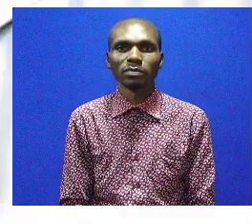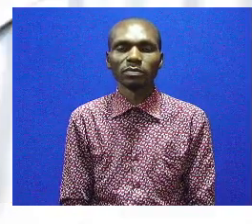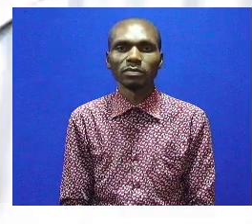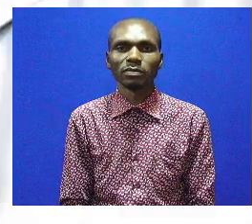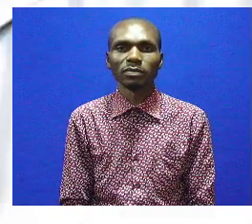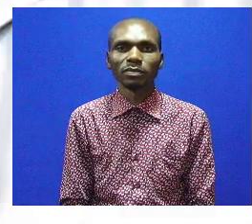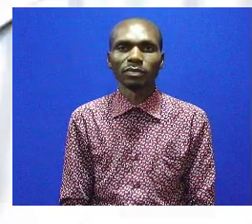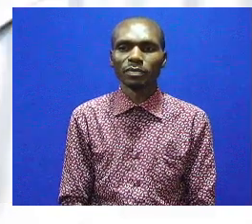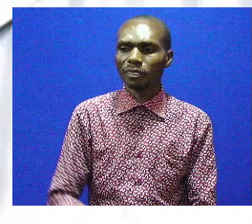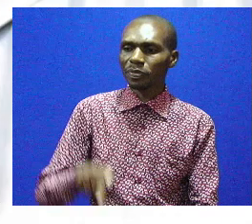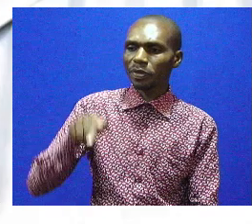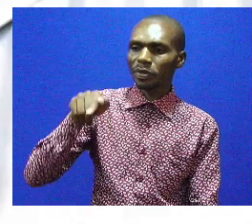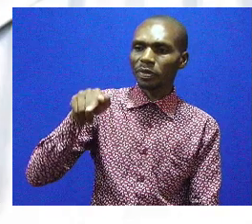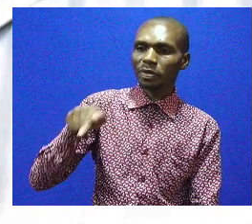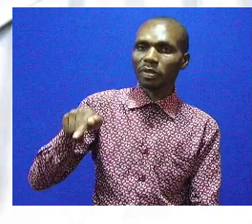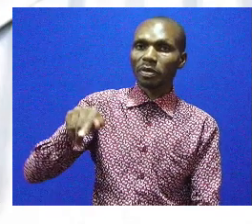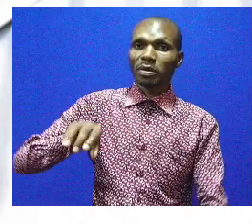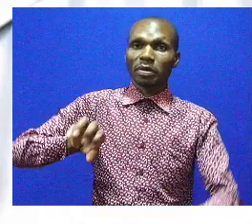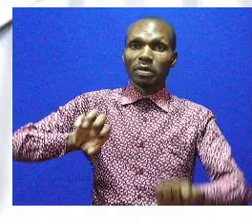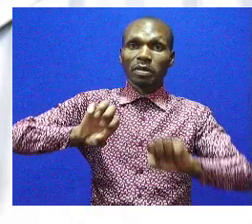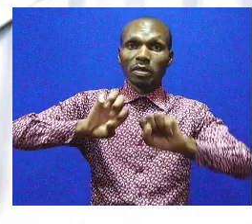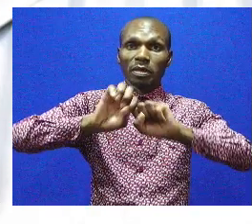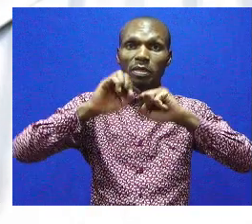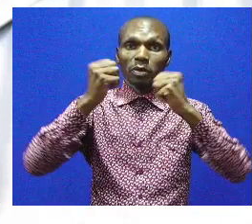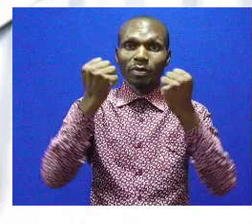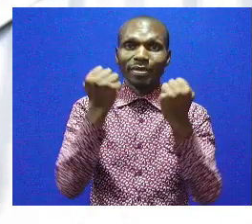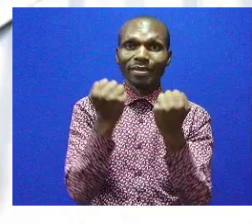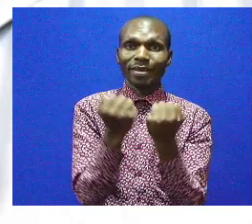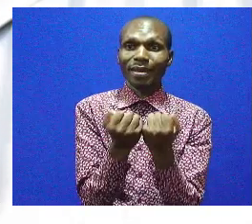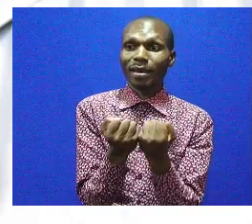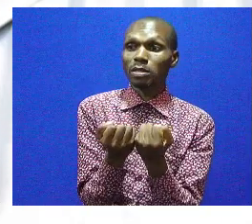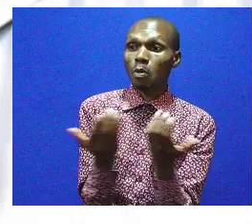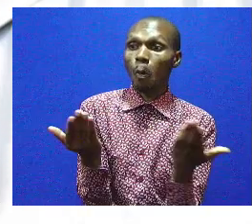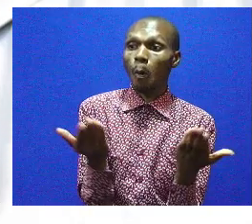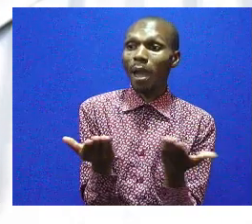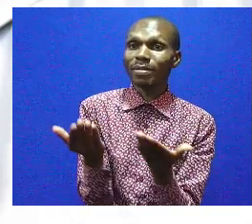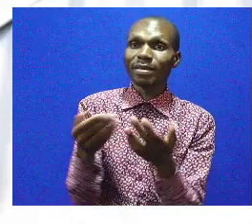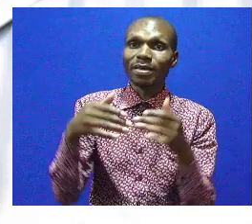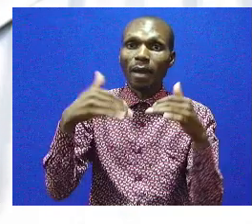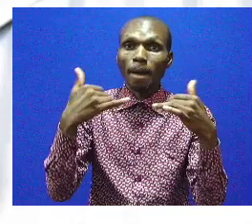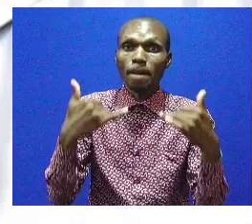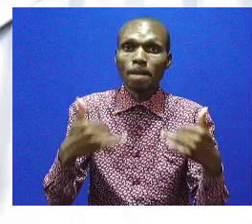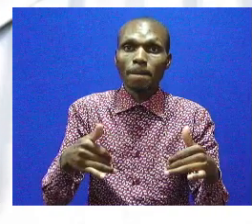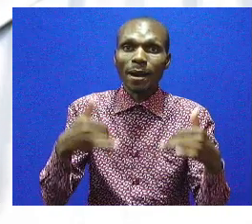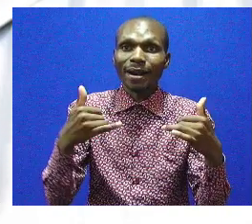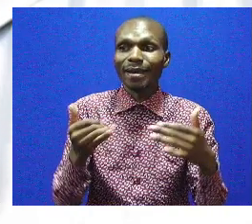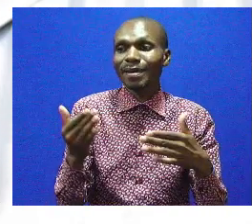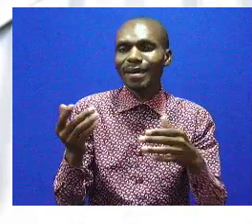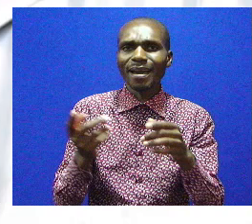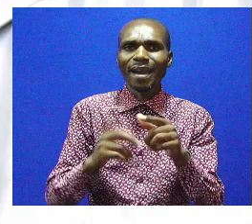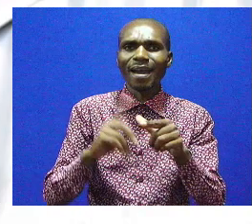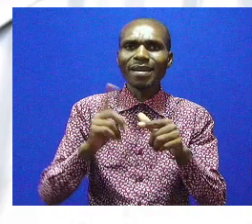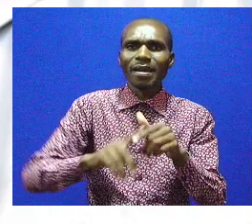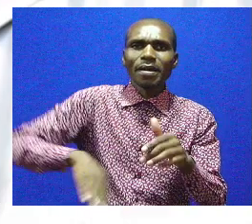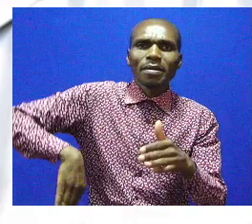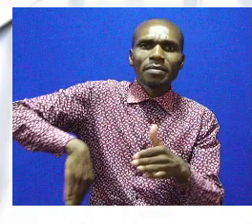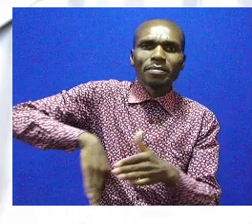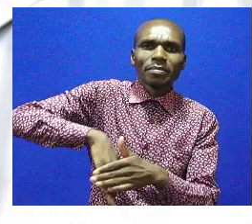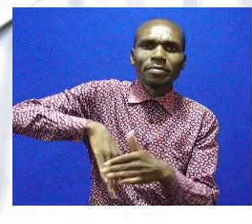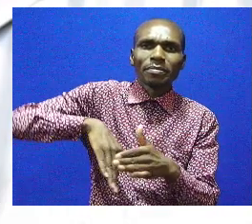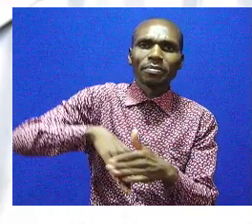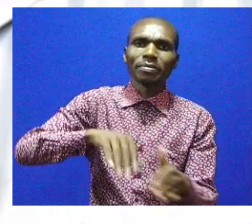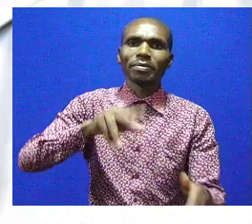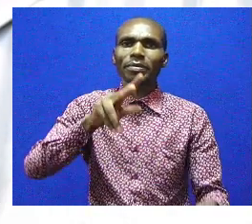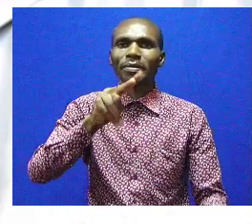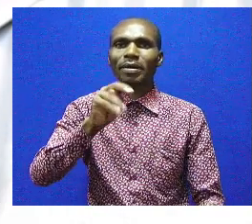Aiga na seke joro kia geso ni abaso mwakosori Adalbert Mogendi ya kwakosori ya se team ya Gusii FC kwakosori ya se league ya National Super